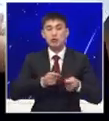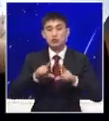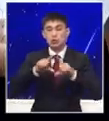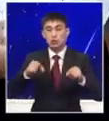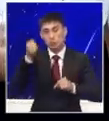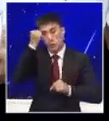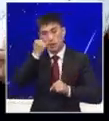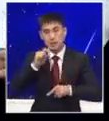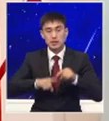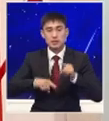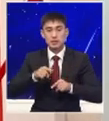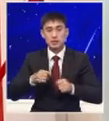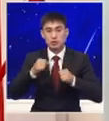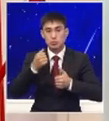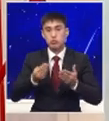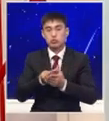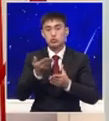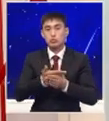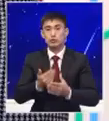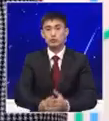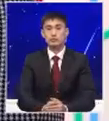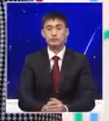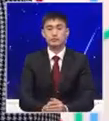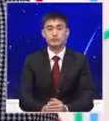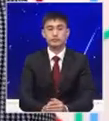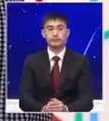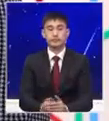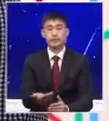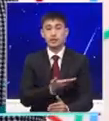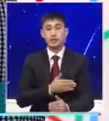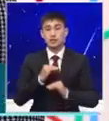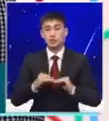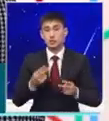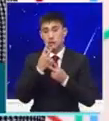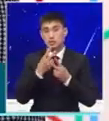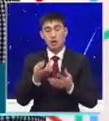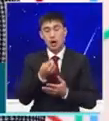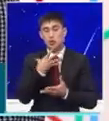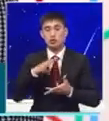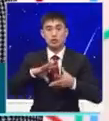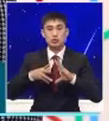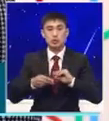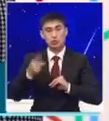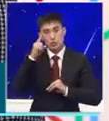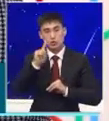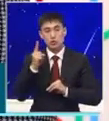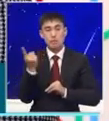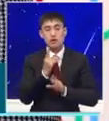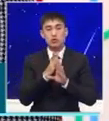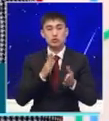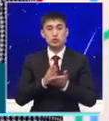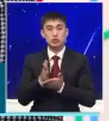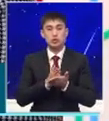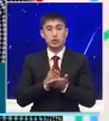школы поблагодарило родителей за спонсорскую помощь. Наши дети показали очень хорошие результаты. Но я думаю, что в первую очередь это